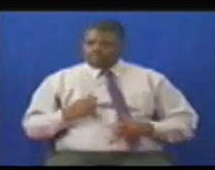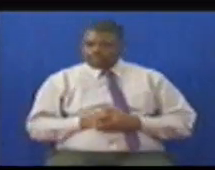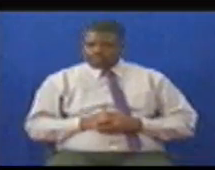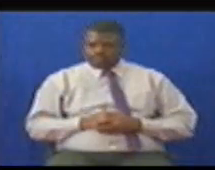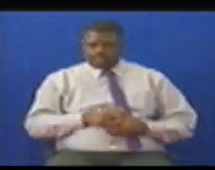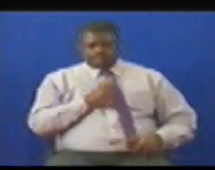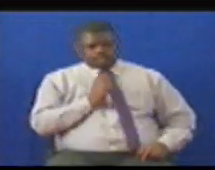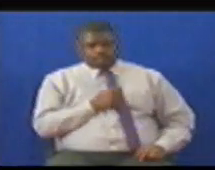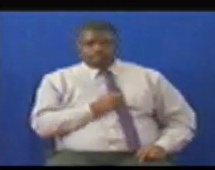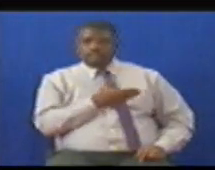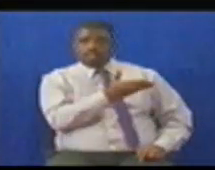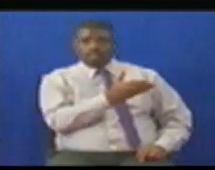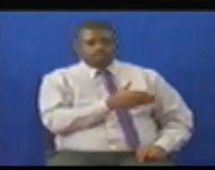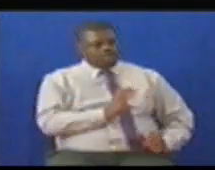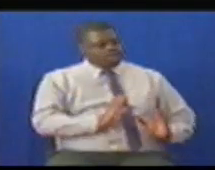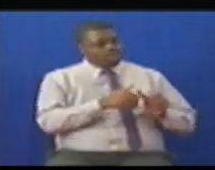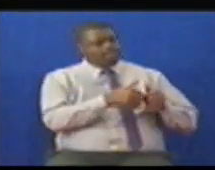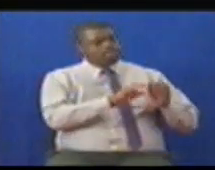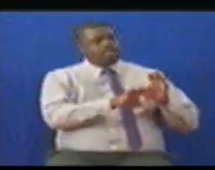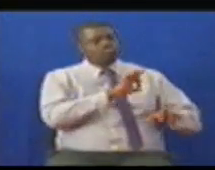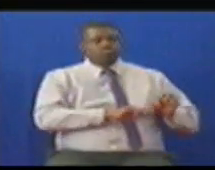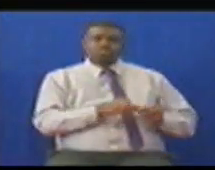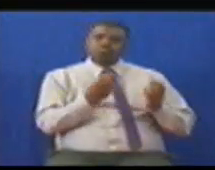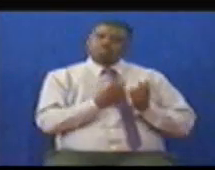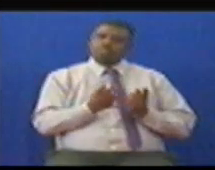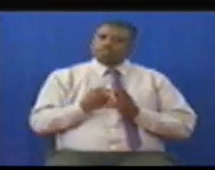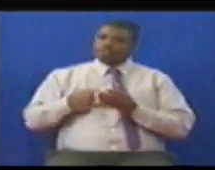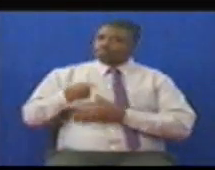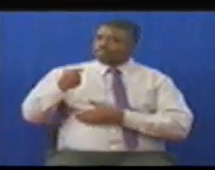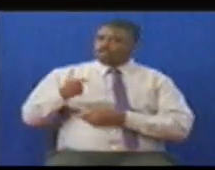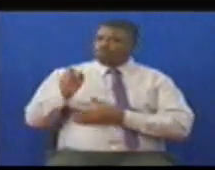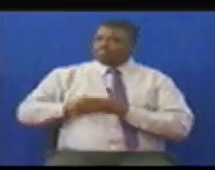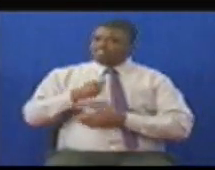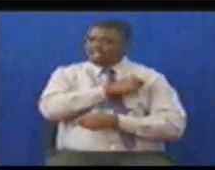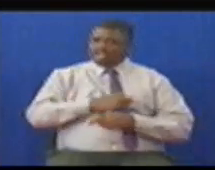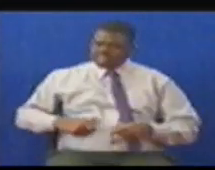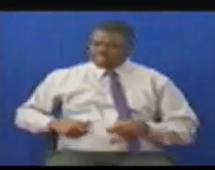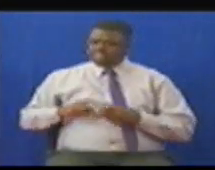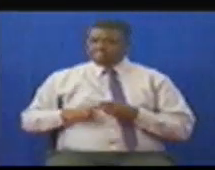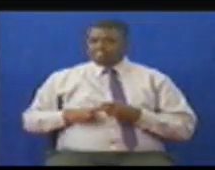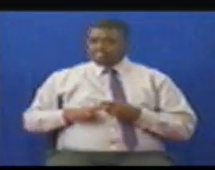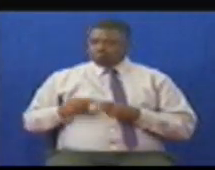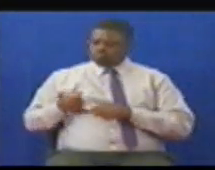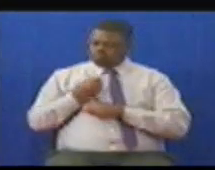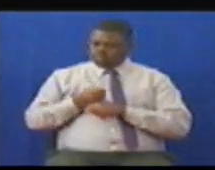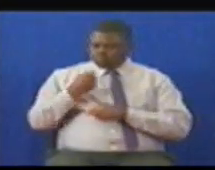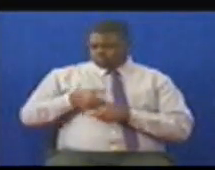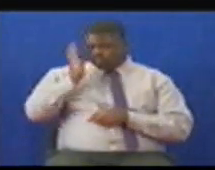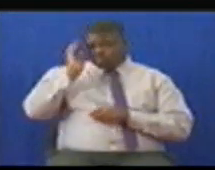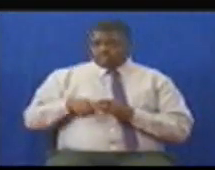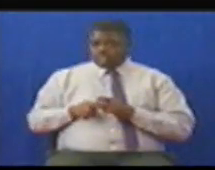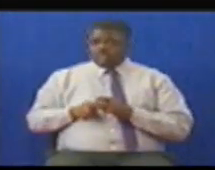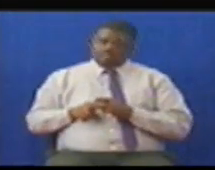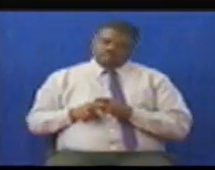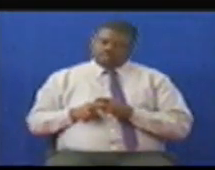Mheshimiwa Spika, uchambuzi wa kamati ulifanya ulinganisho wa bajeti ya ofisi ya Rais Mjenzi Mtunisho Wema na Utawala Bora kwa mpango wa maendeleo ya taifa kwa mwaka wa